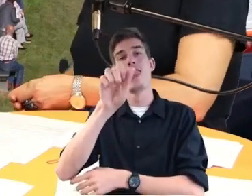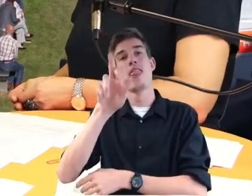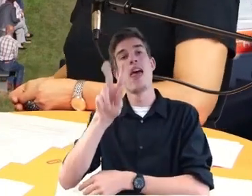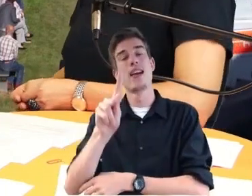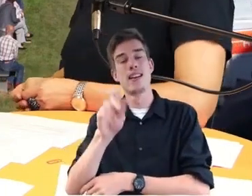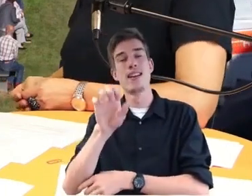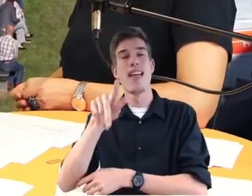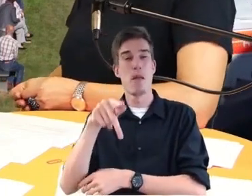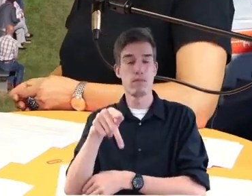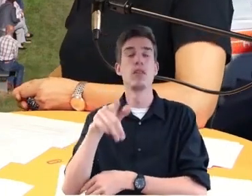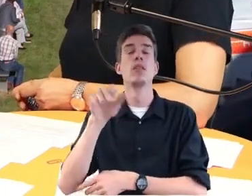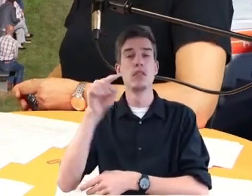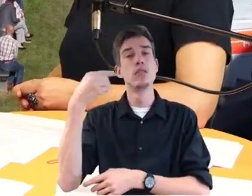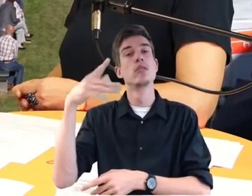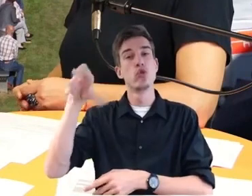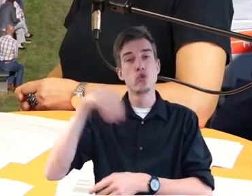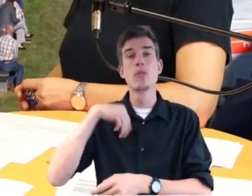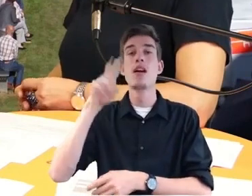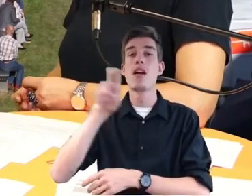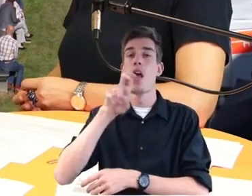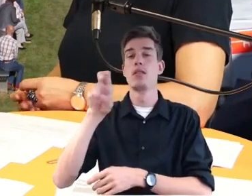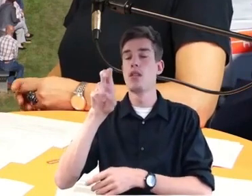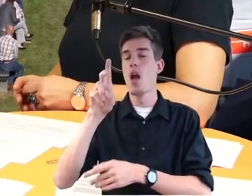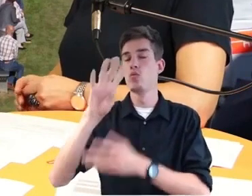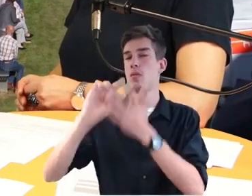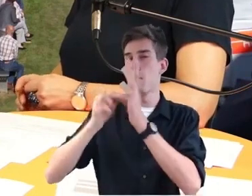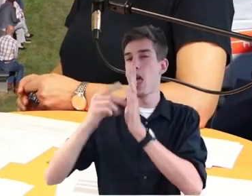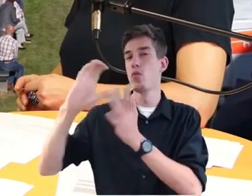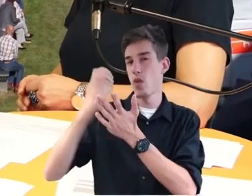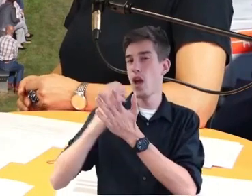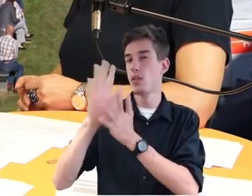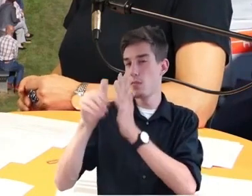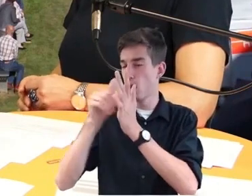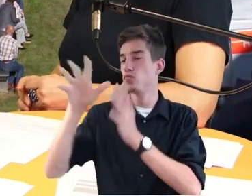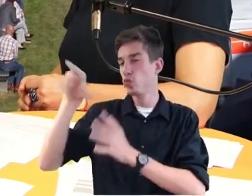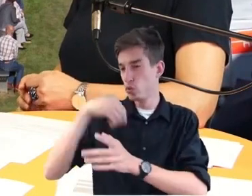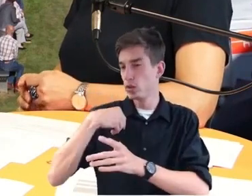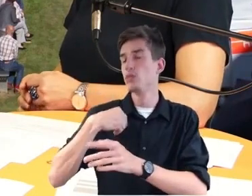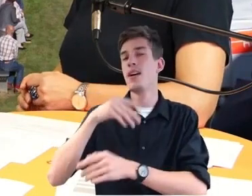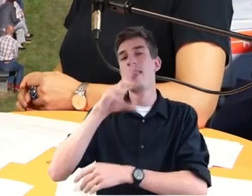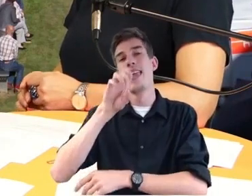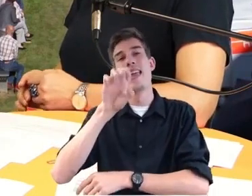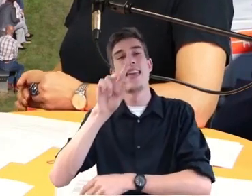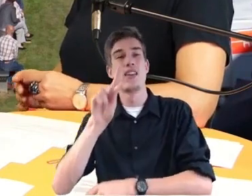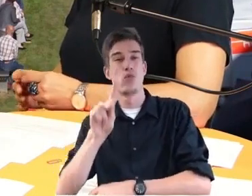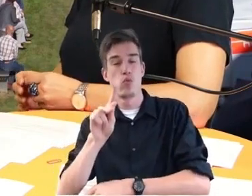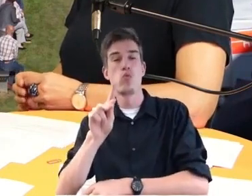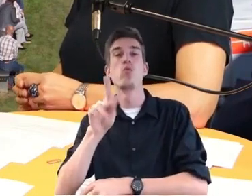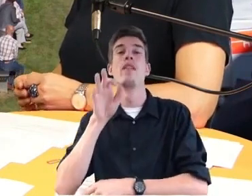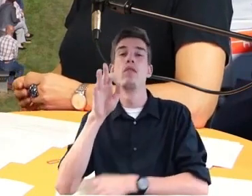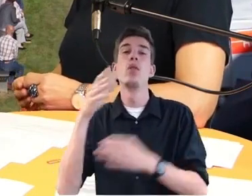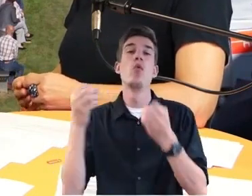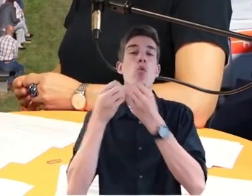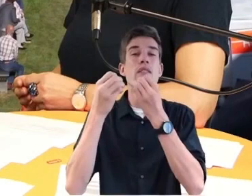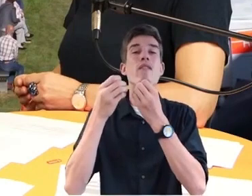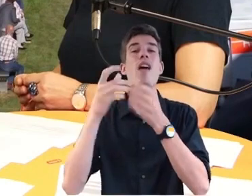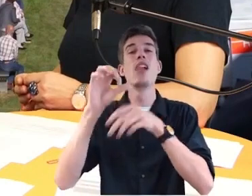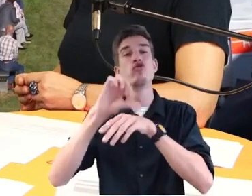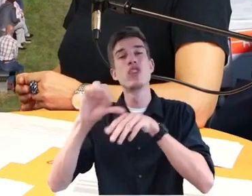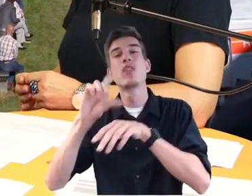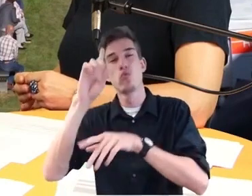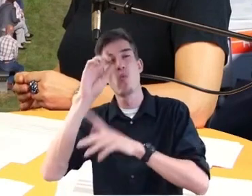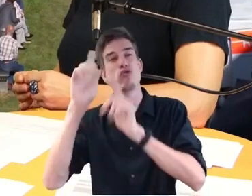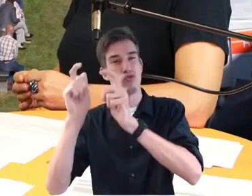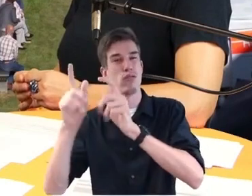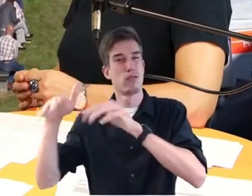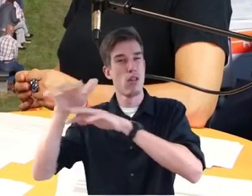Deutschen Arbeitsgemeinschaft Krankenhauseinsatzplanung, und der DGU, Deutsche Gesellschaft für Unfallchirurgie. Darüber